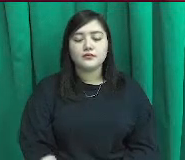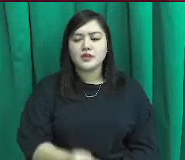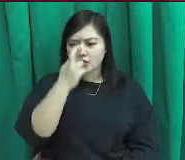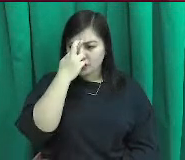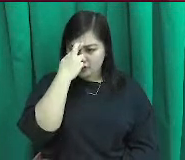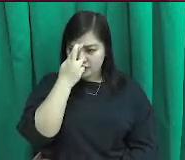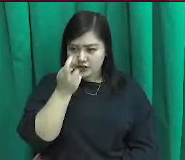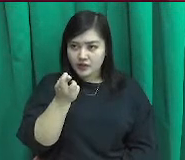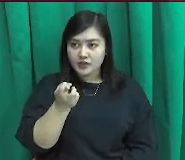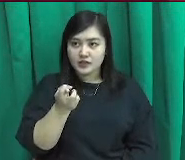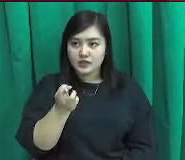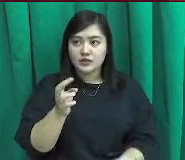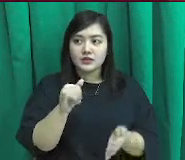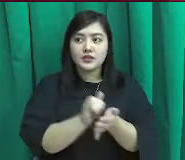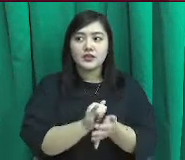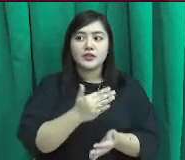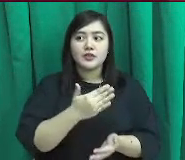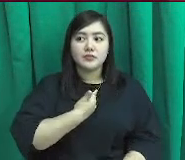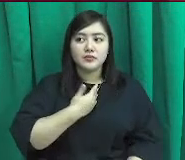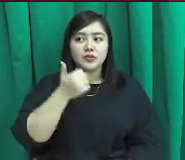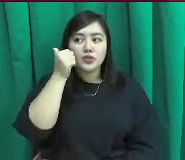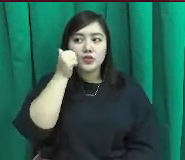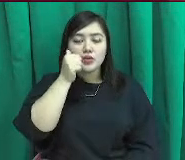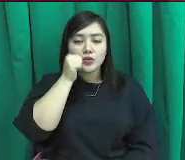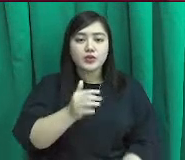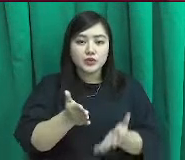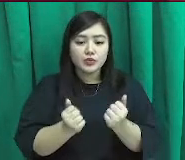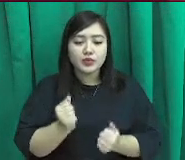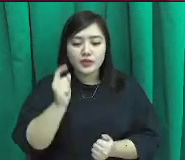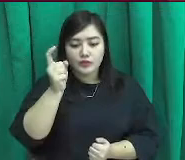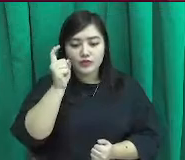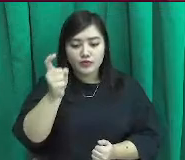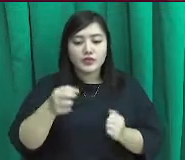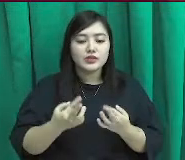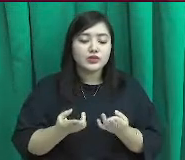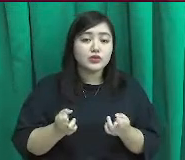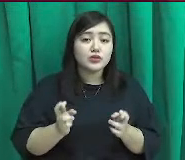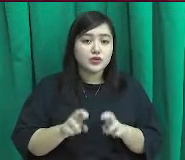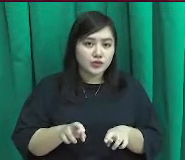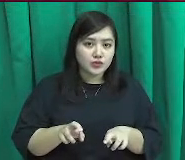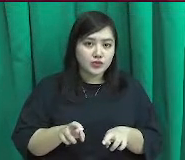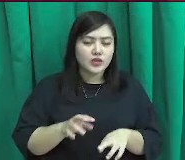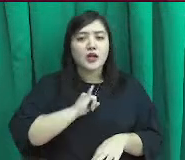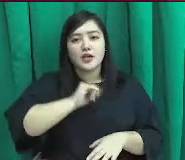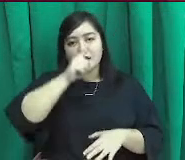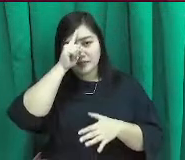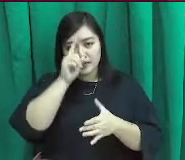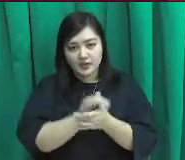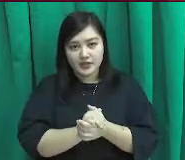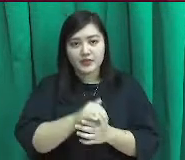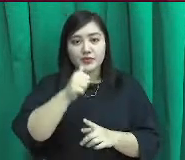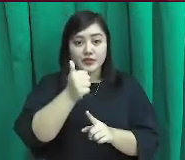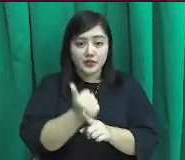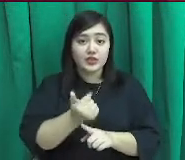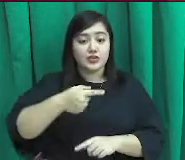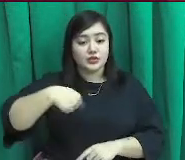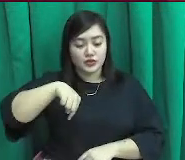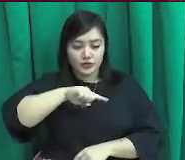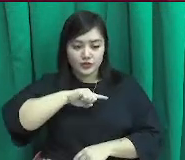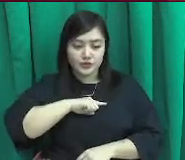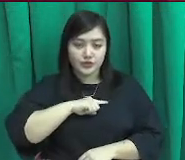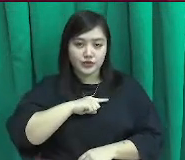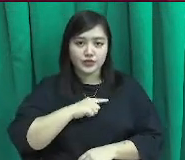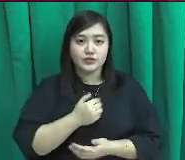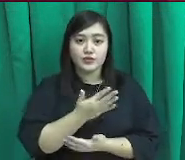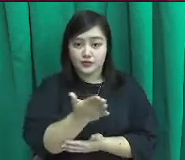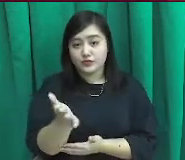ako, naniniwala po ako na bawat isa po sa atin ng mga tatay na naligtas sa kapahamakan ng impyerno